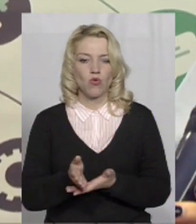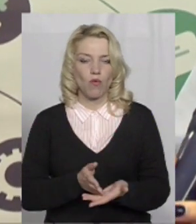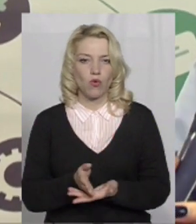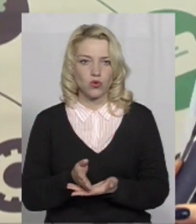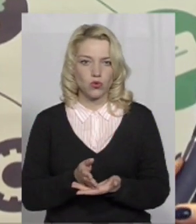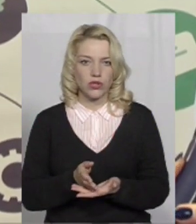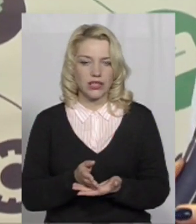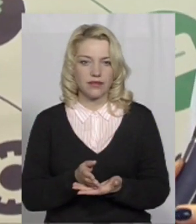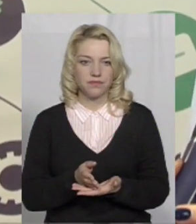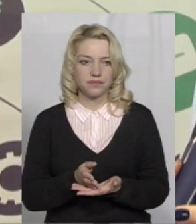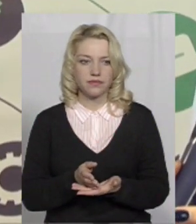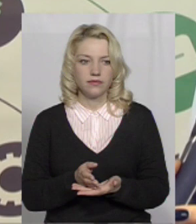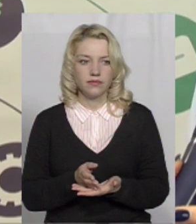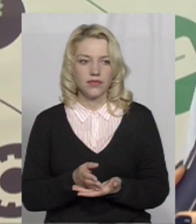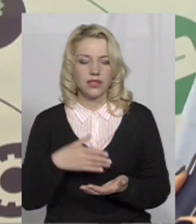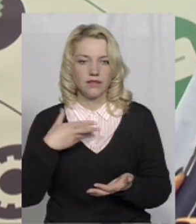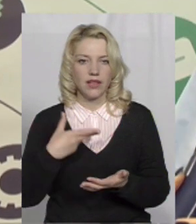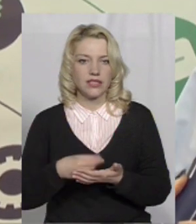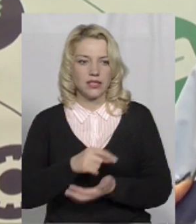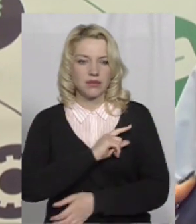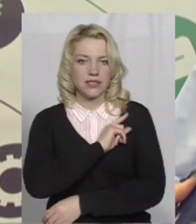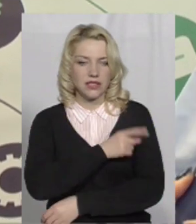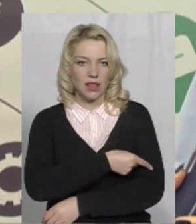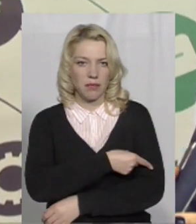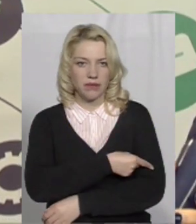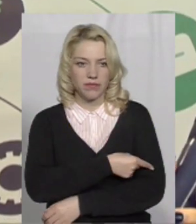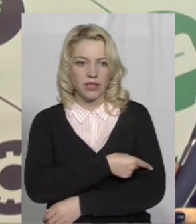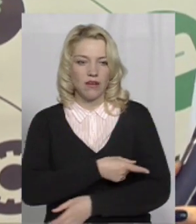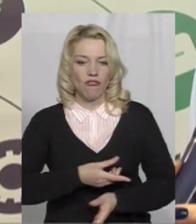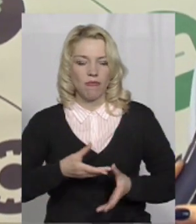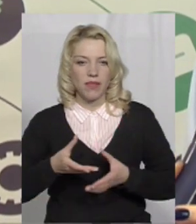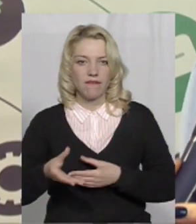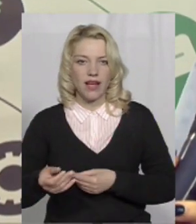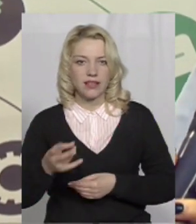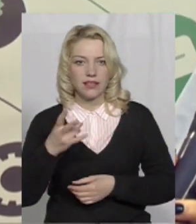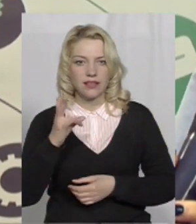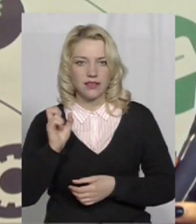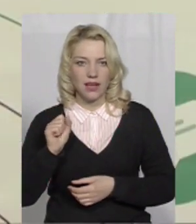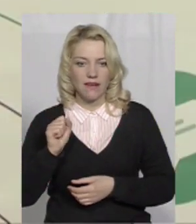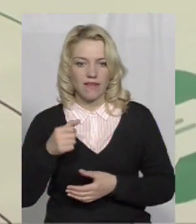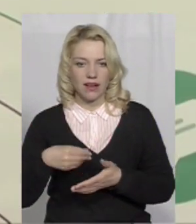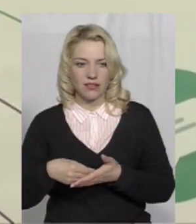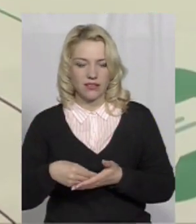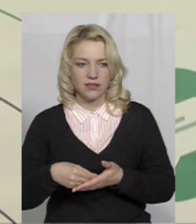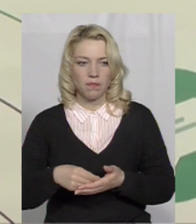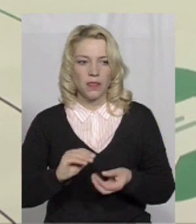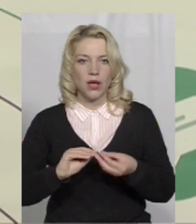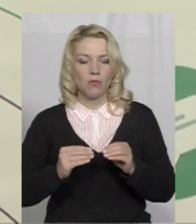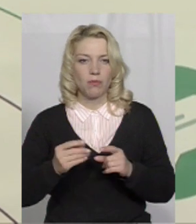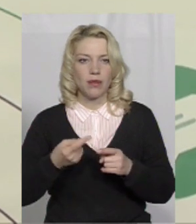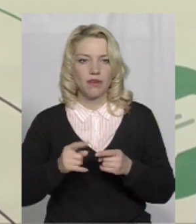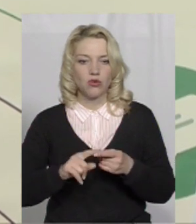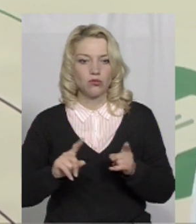і власними силами впливати на її вартість. Проблема те, що